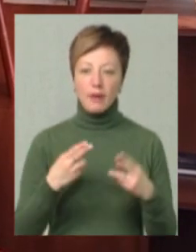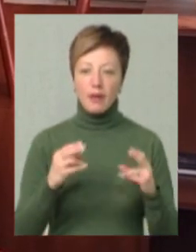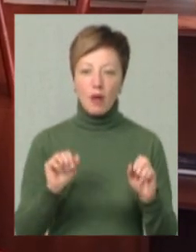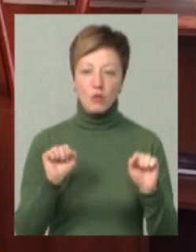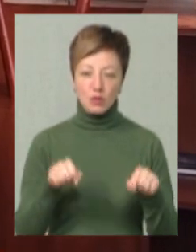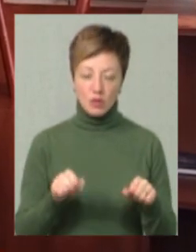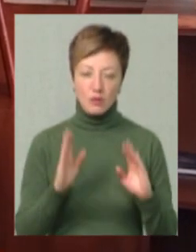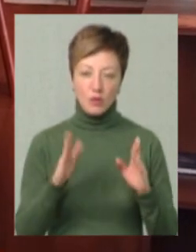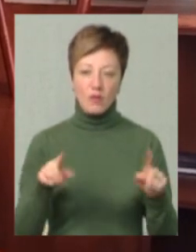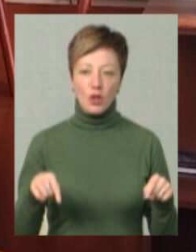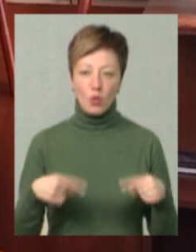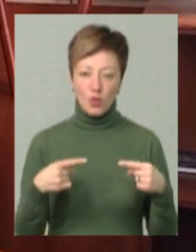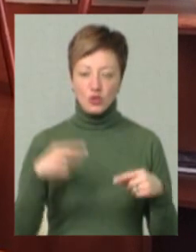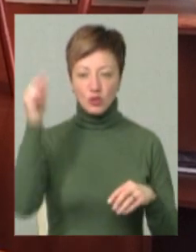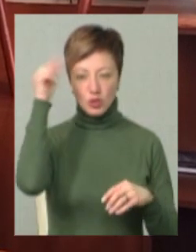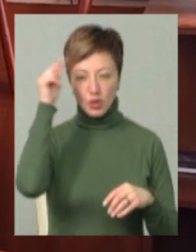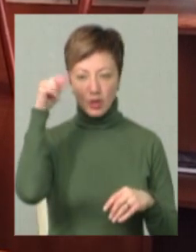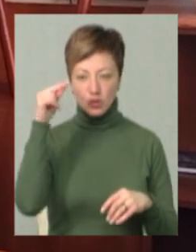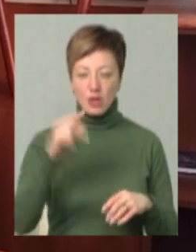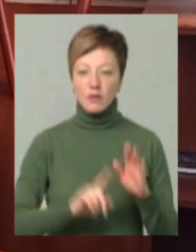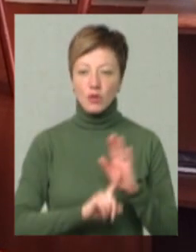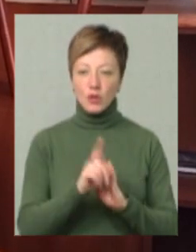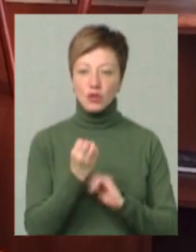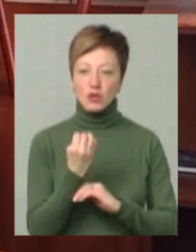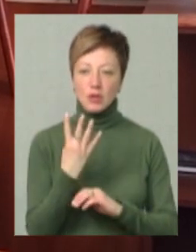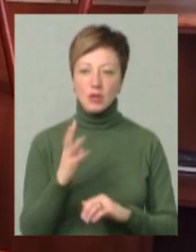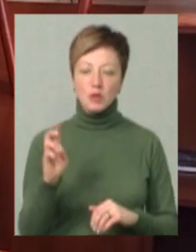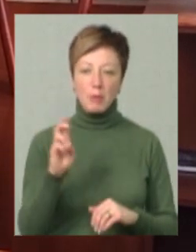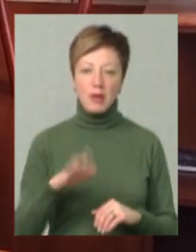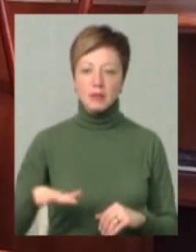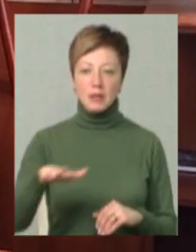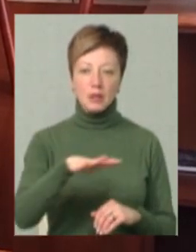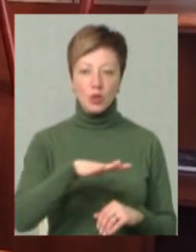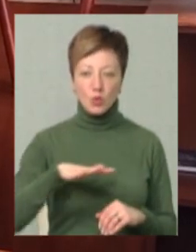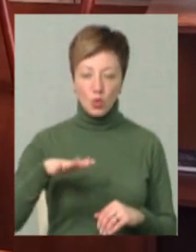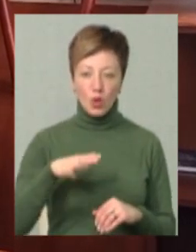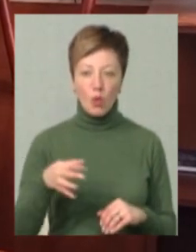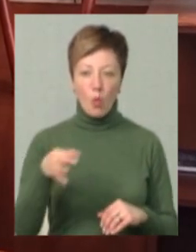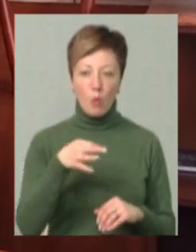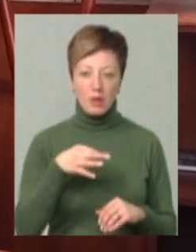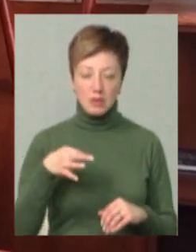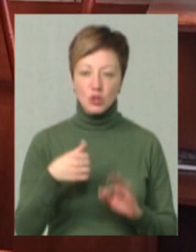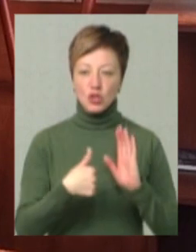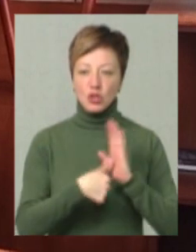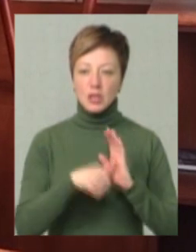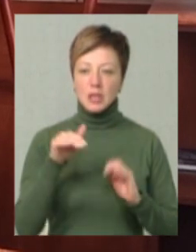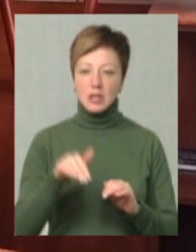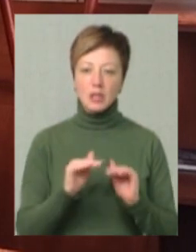він відновлюється. Ви знаєте, ми шкільне навчання відновили з 14 березня на території нашої області. У нас 6